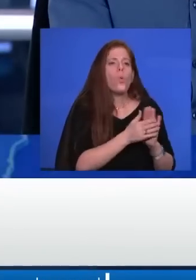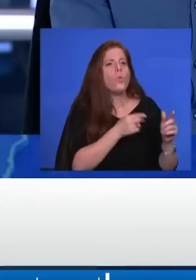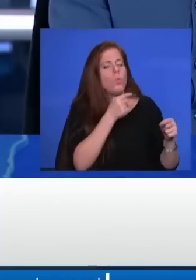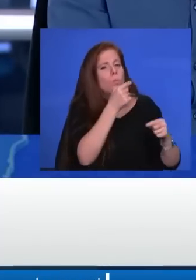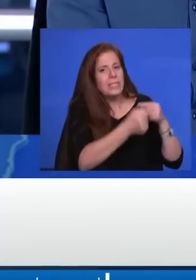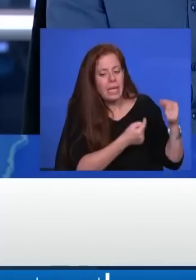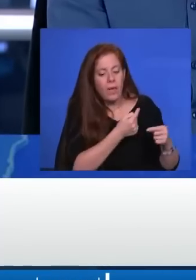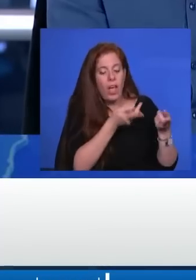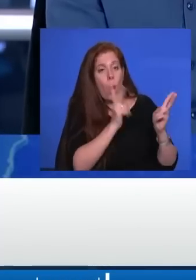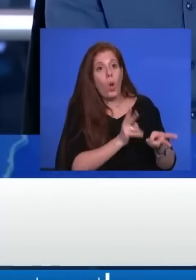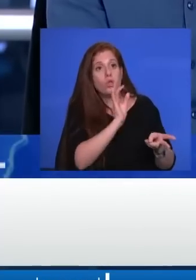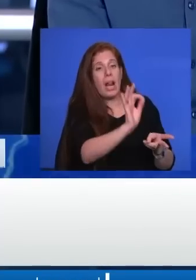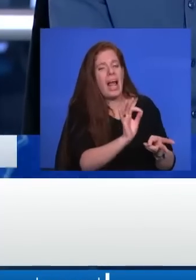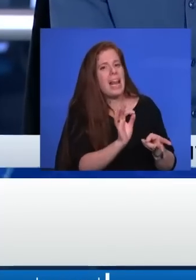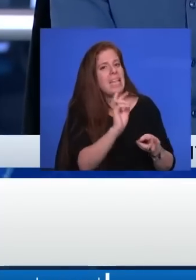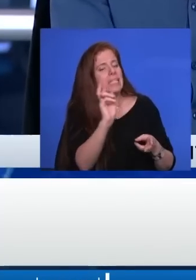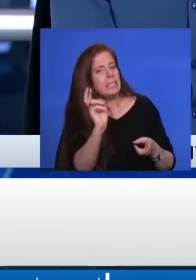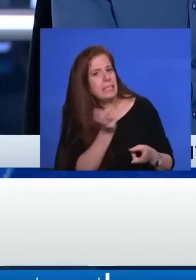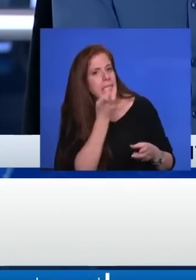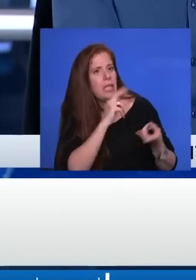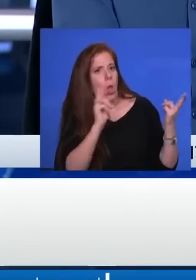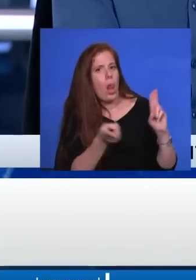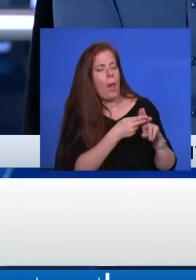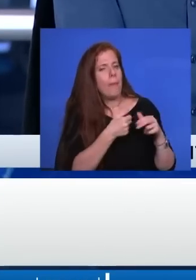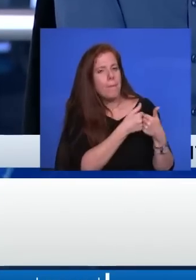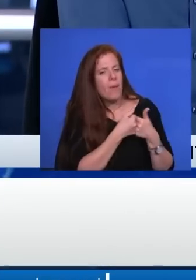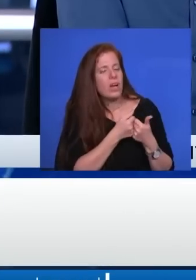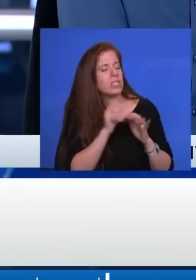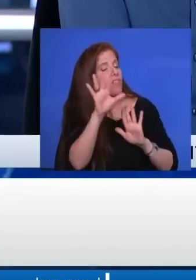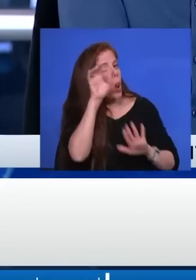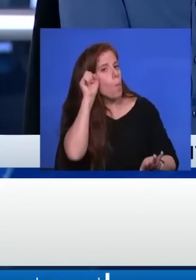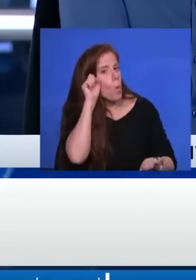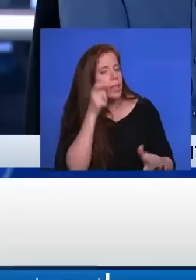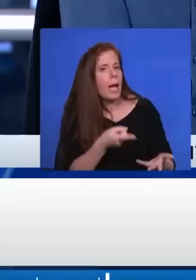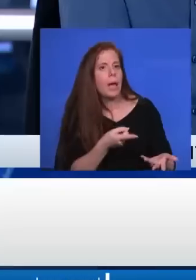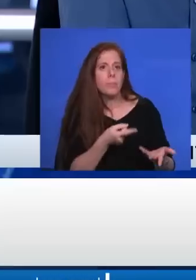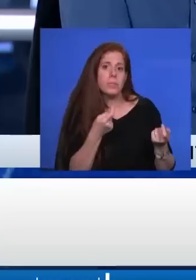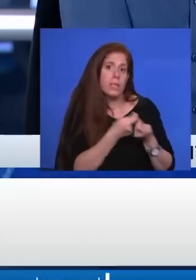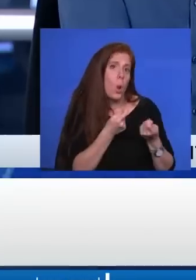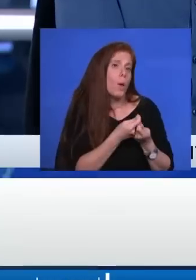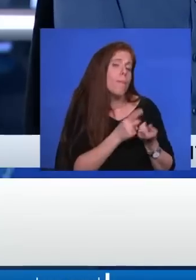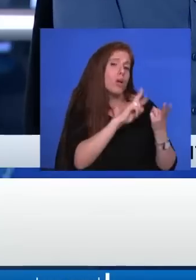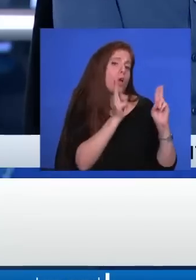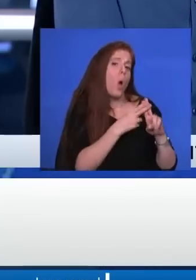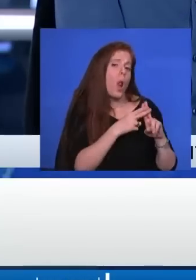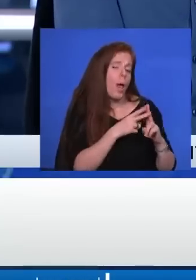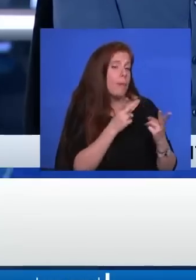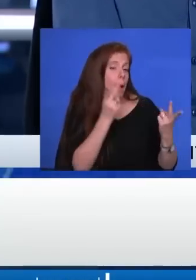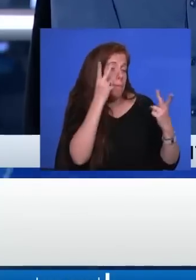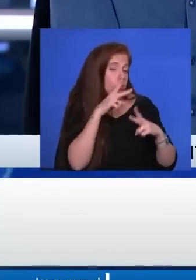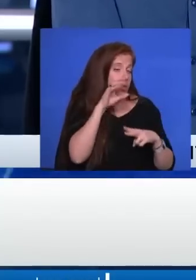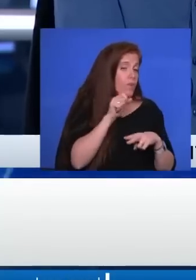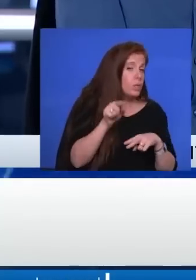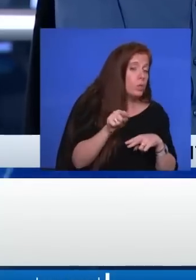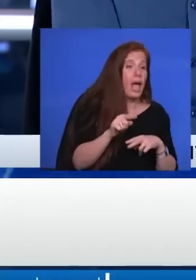לגייס את העולם למאבק הזה ולזיכרון וללימוד הלקחים, תלוי גם באיך שהעולם תופס אותך. אם ישראל כבר